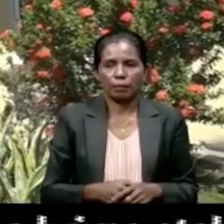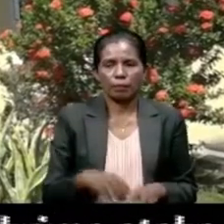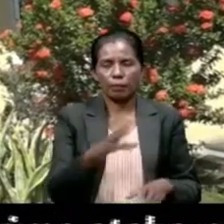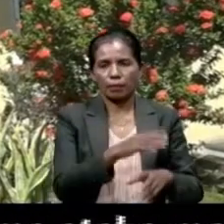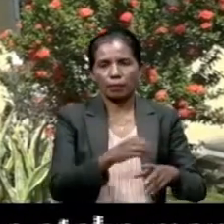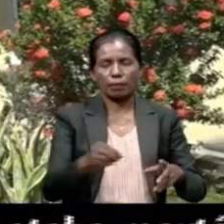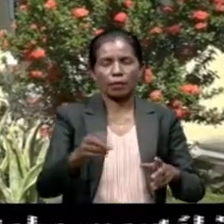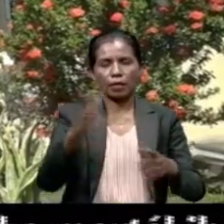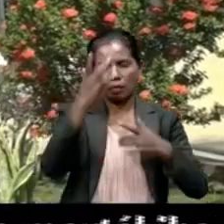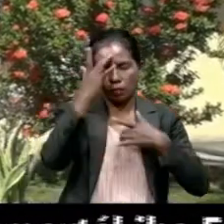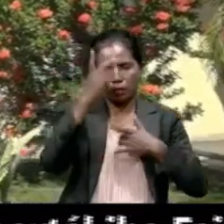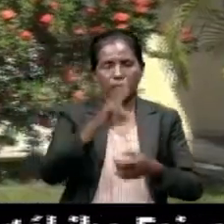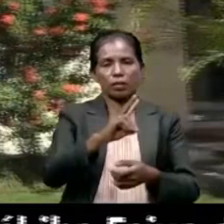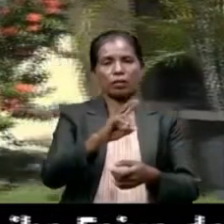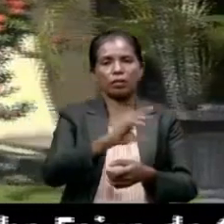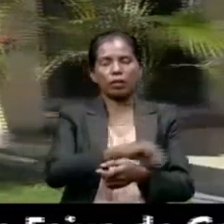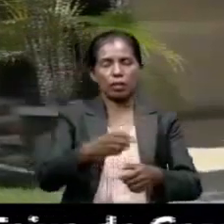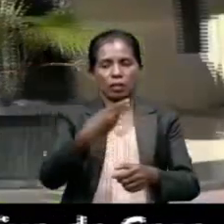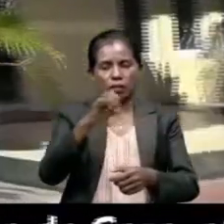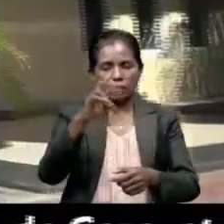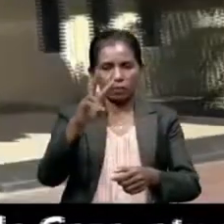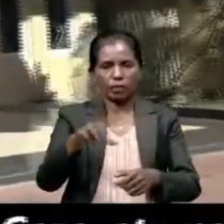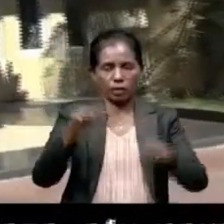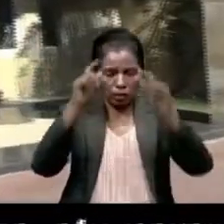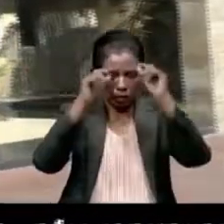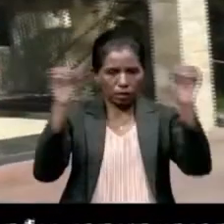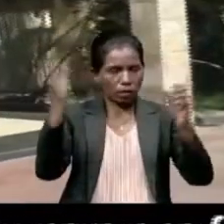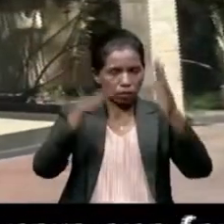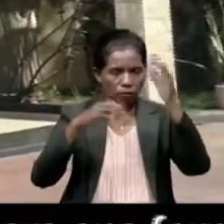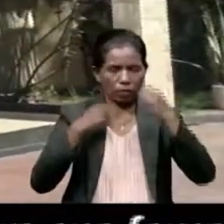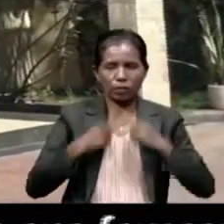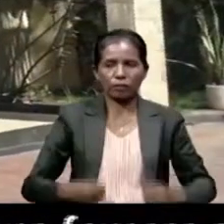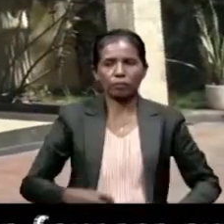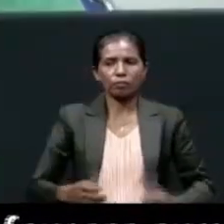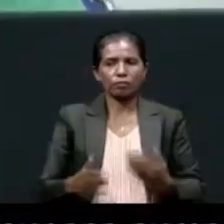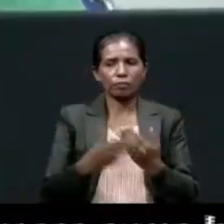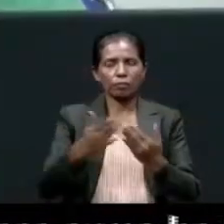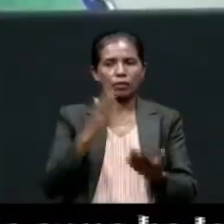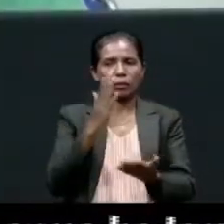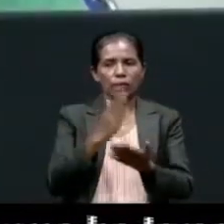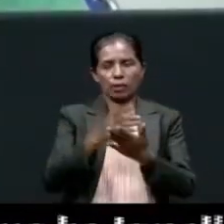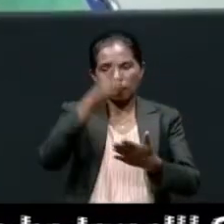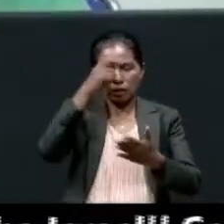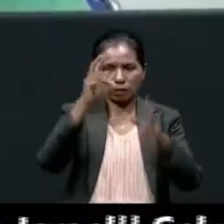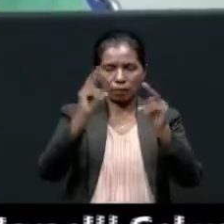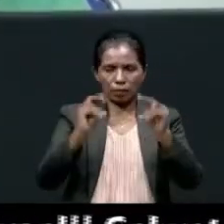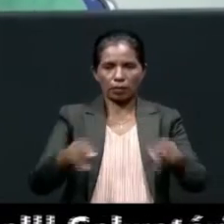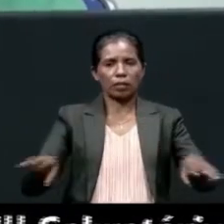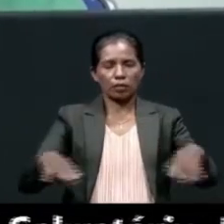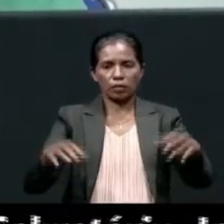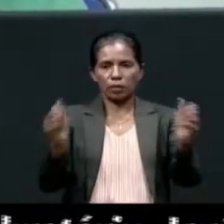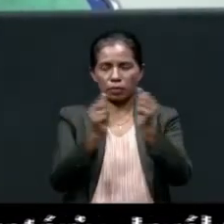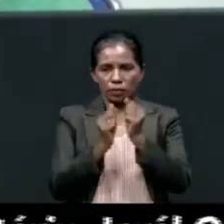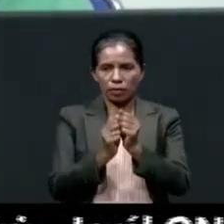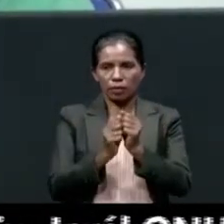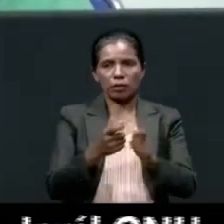Existência vírus HIV-SIDA e Timor-Leste lá os problemas de saúde não é fácil a combater. Também precisa serviço a muito